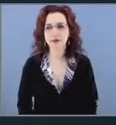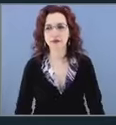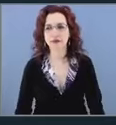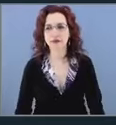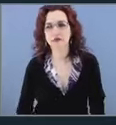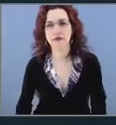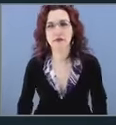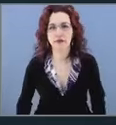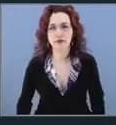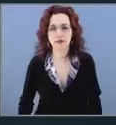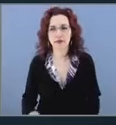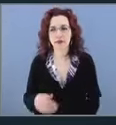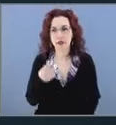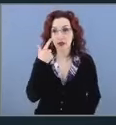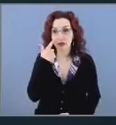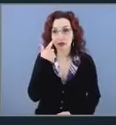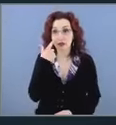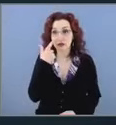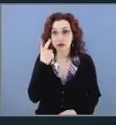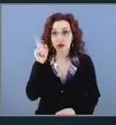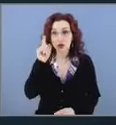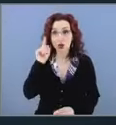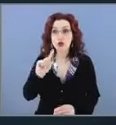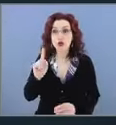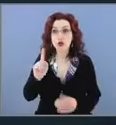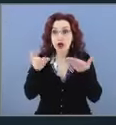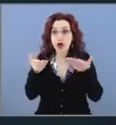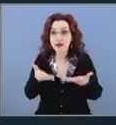Non so se è collegato in questo momento.